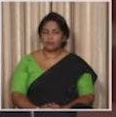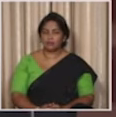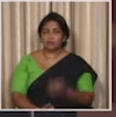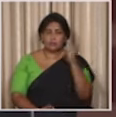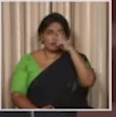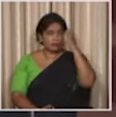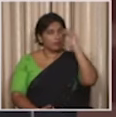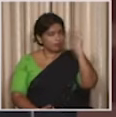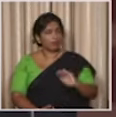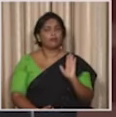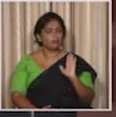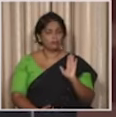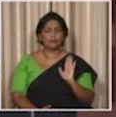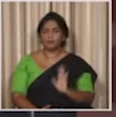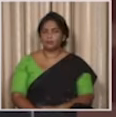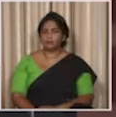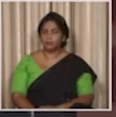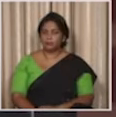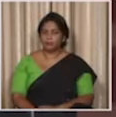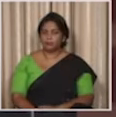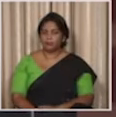ඒගොල්ලගේ පඩි අඩු කරන්න තිබ්බේ.